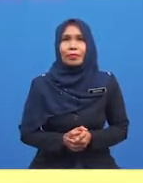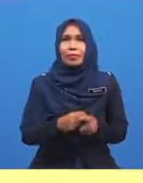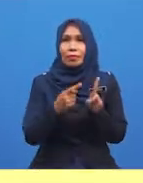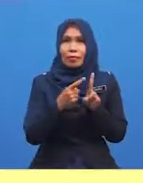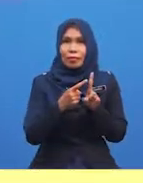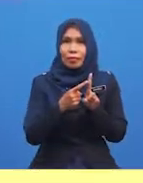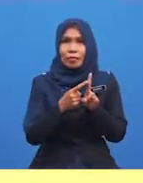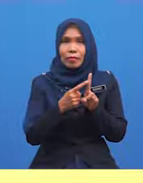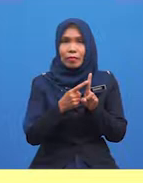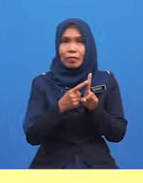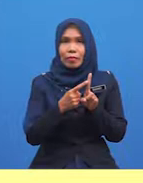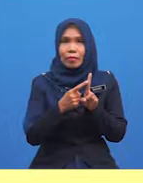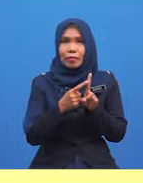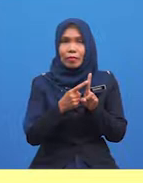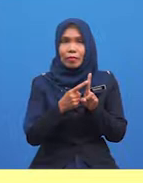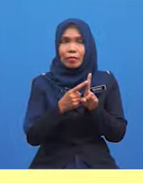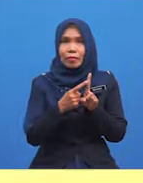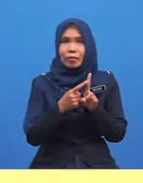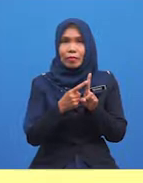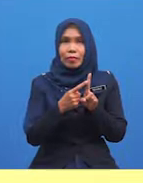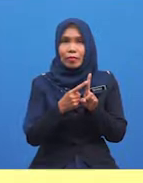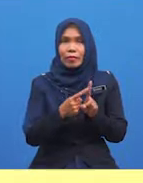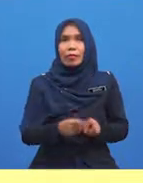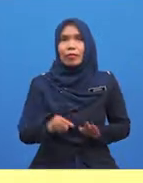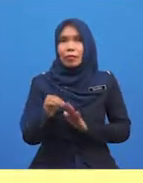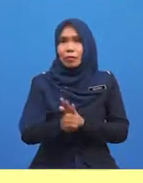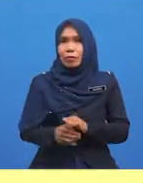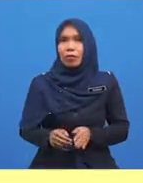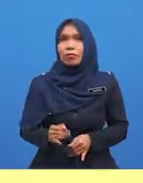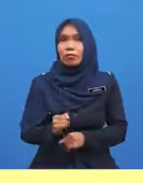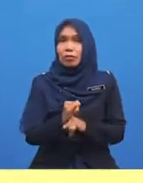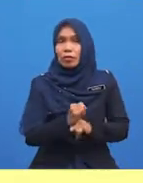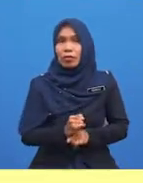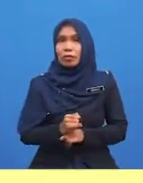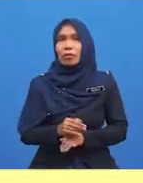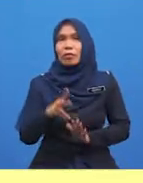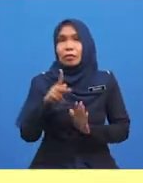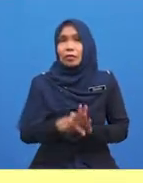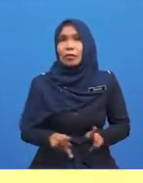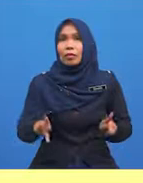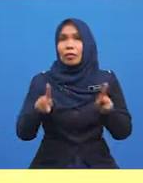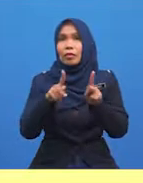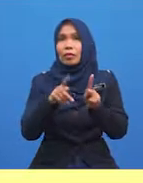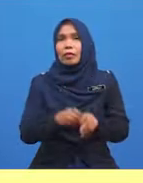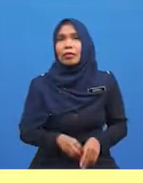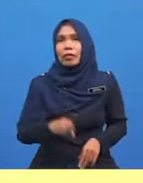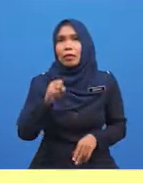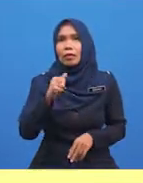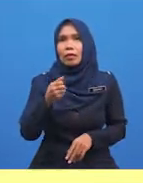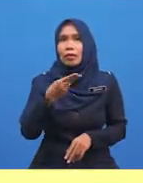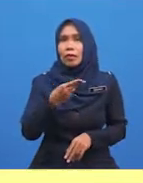Pertama, Yang di-Pertuan Agong ialah menjaga kepentingan sah orang bukan